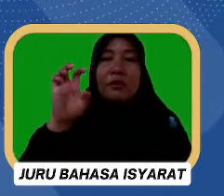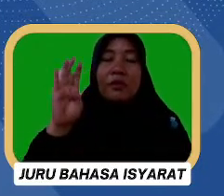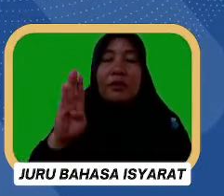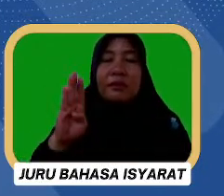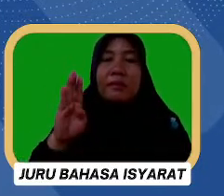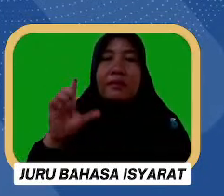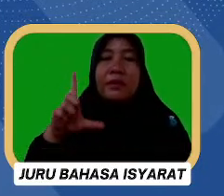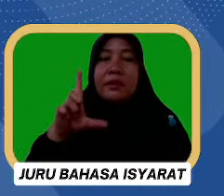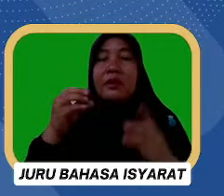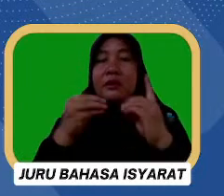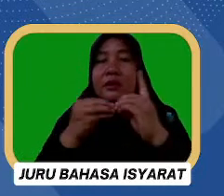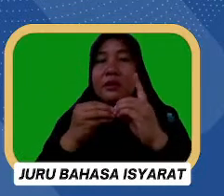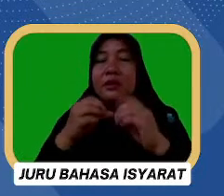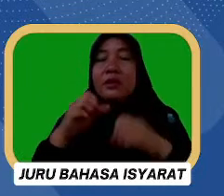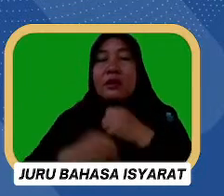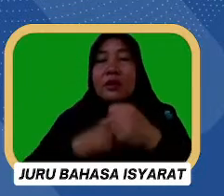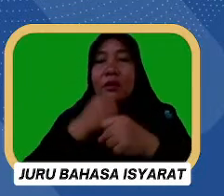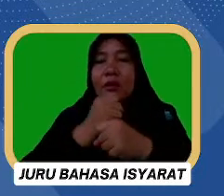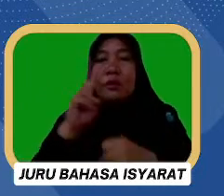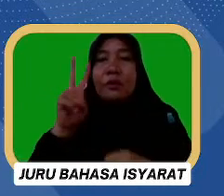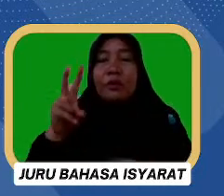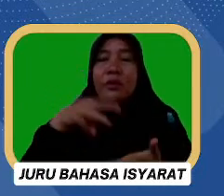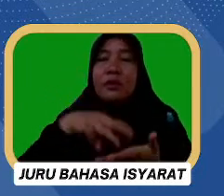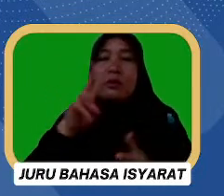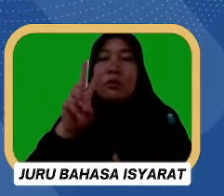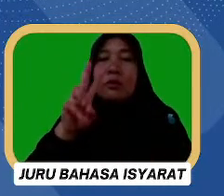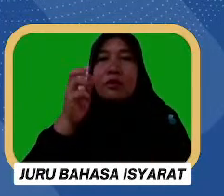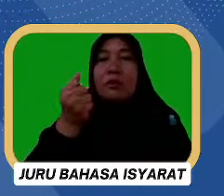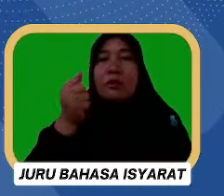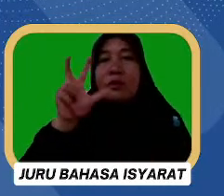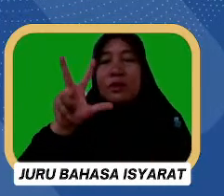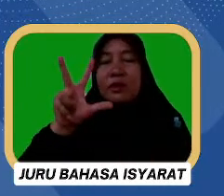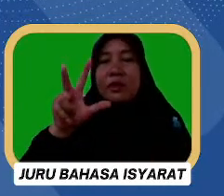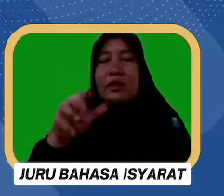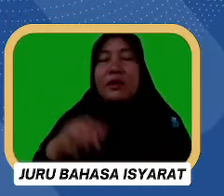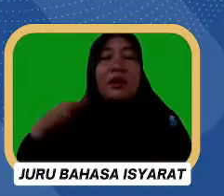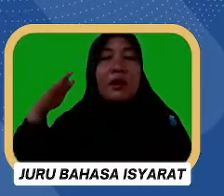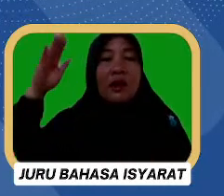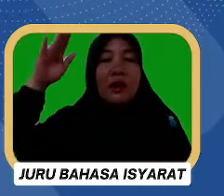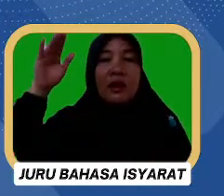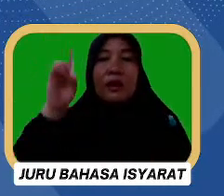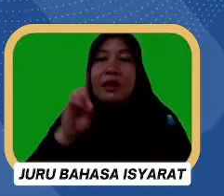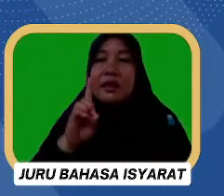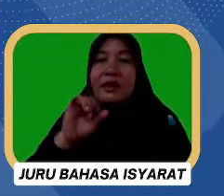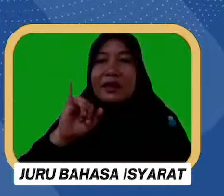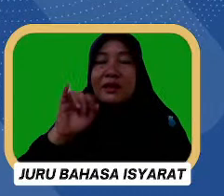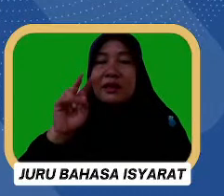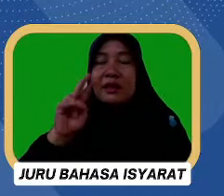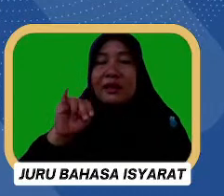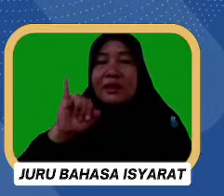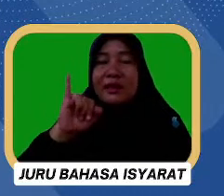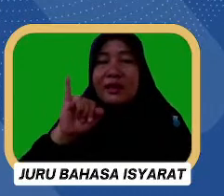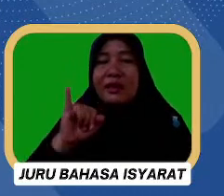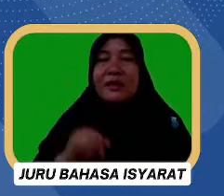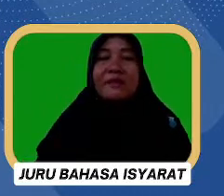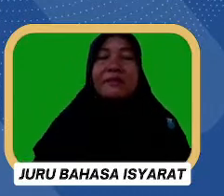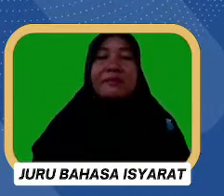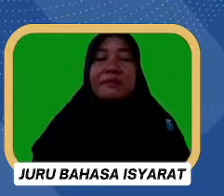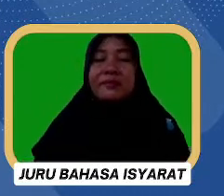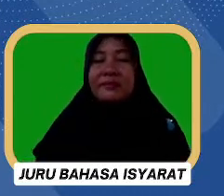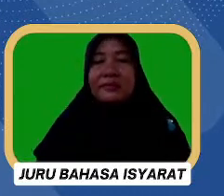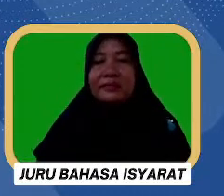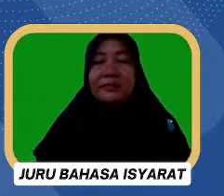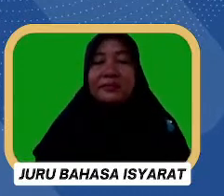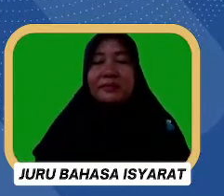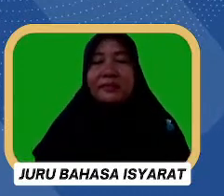2023. Sebelumnya perkenalkan saya Dini Brilianti selaku pembawa acara sekaligus moderator pada hari ini